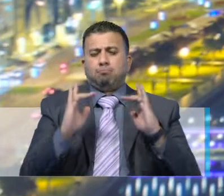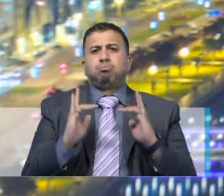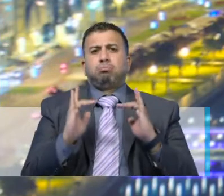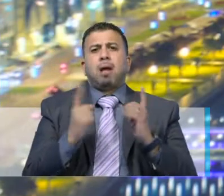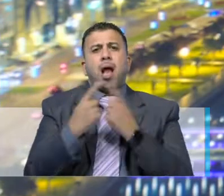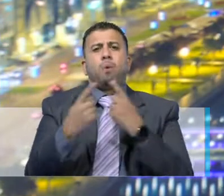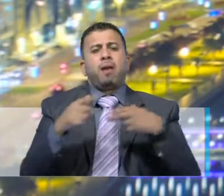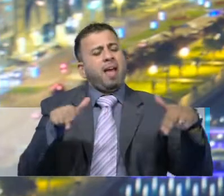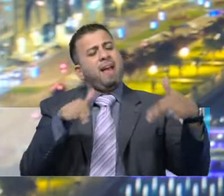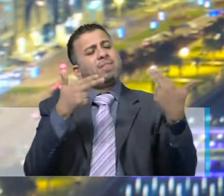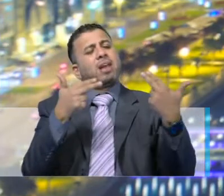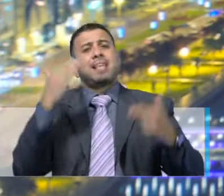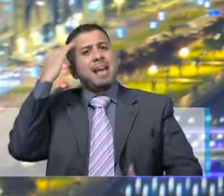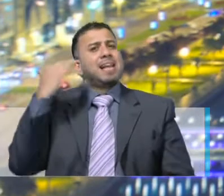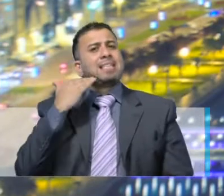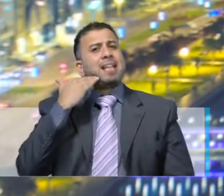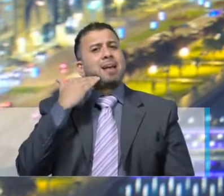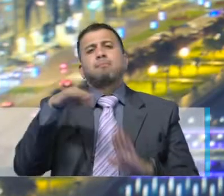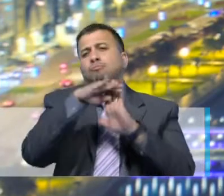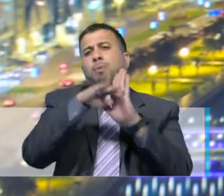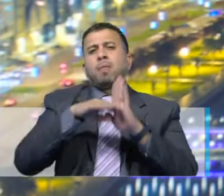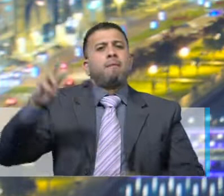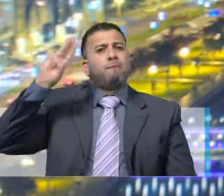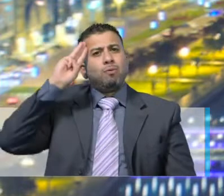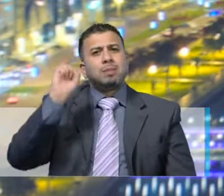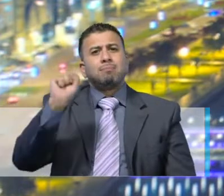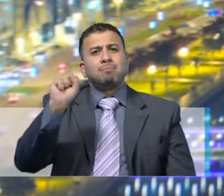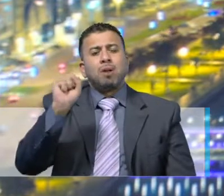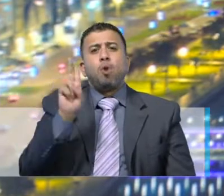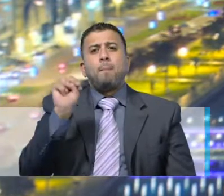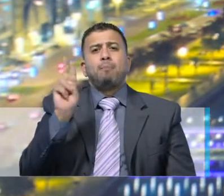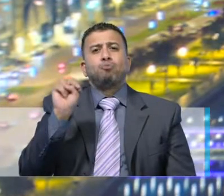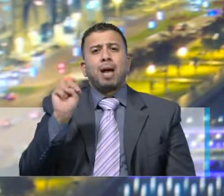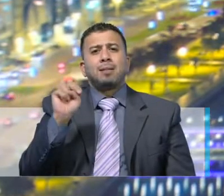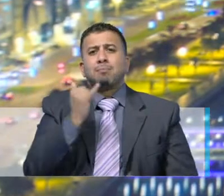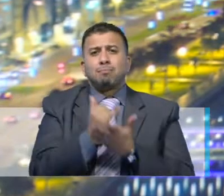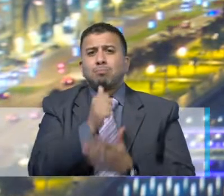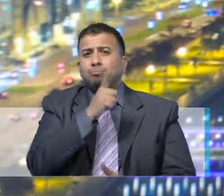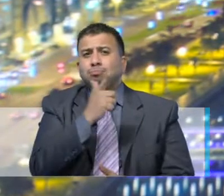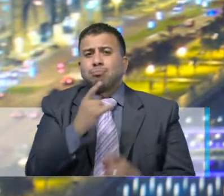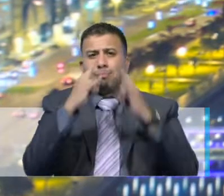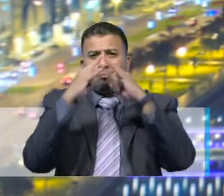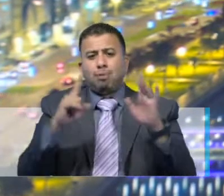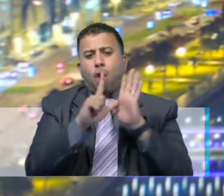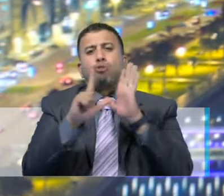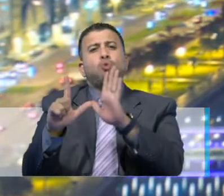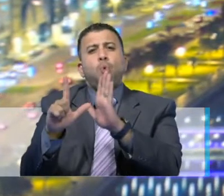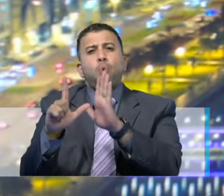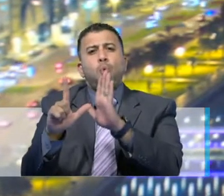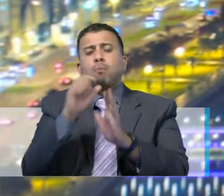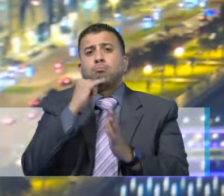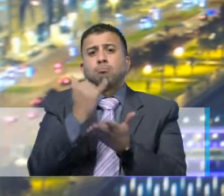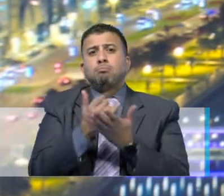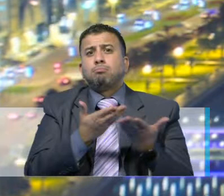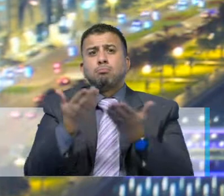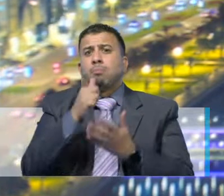خلال جلسة حوارية افتراضية للسيدات نظمتها المفوضية السامية للأمم المتحدة لشؤون اللاجئين، دعت حرم